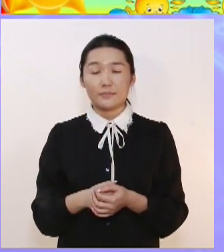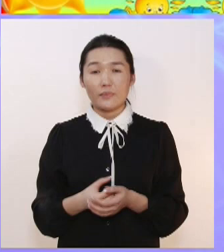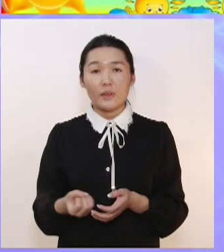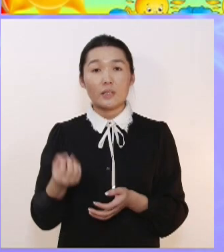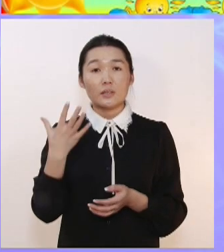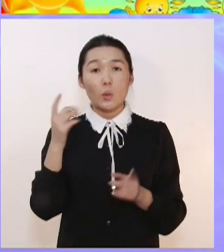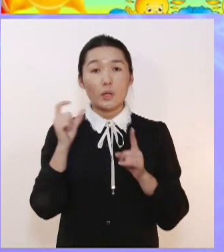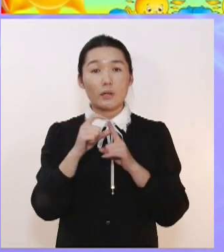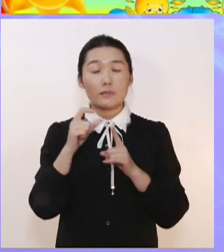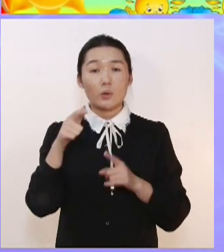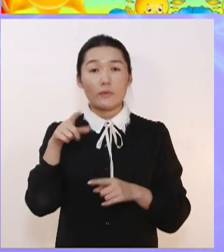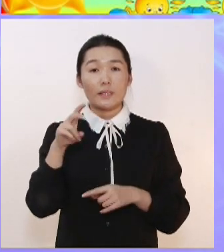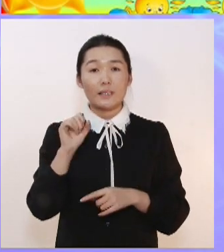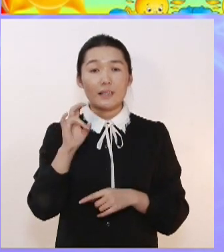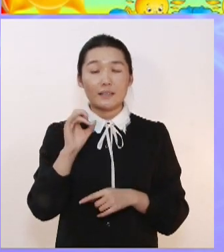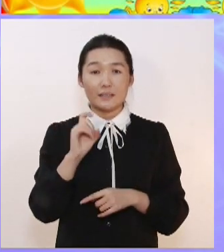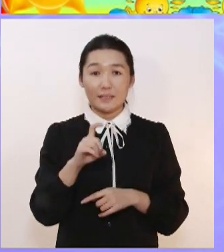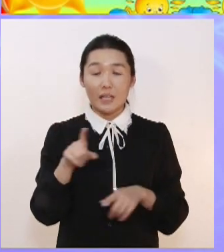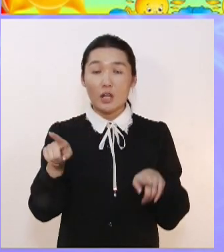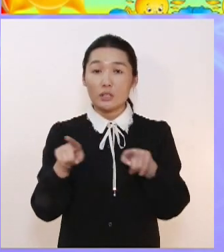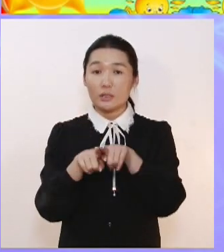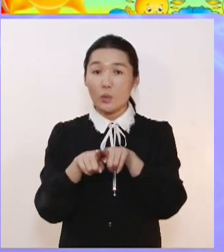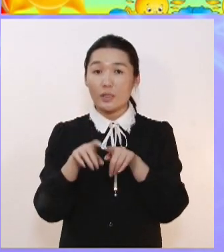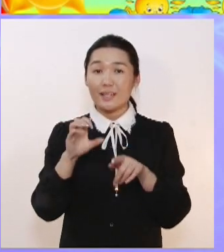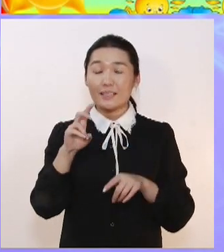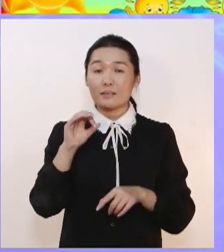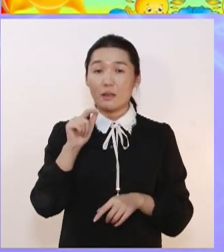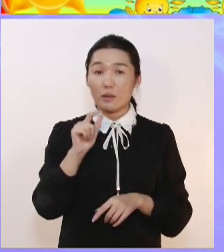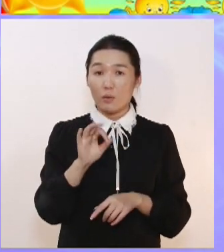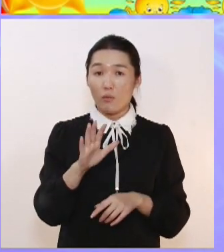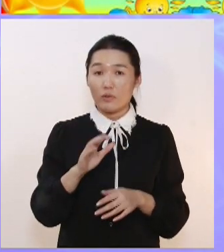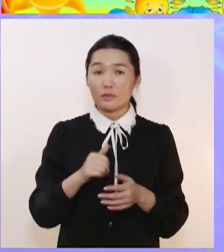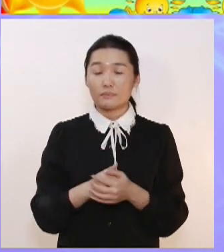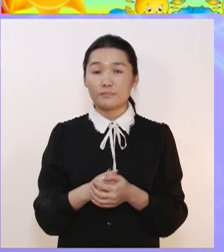Сколько в слове гласных, столько и слогов.